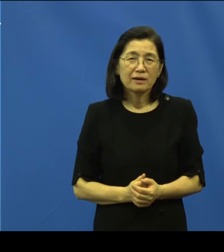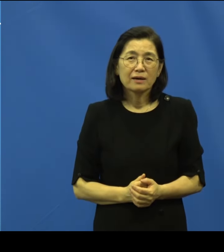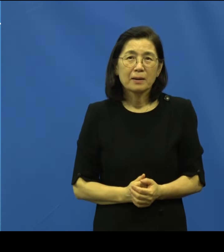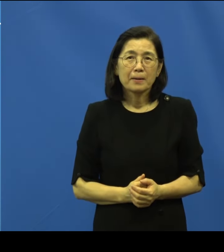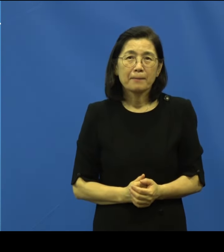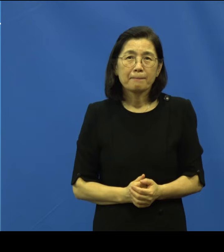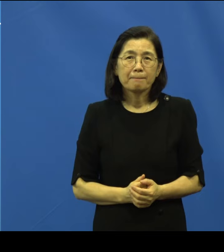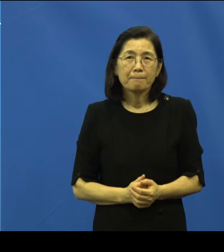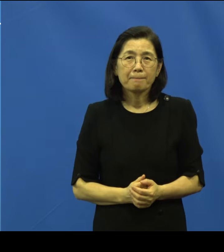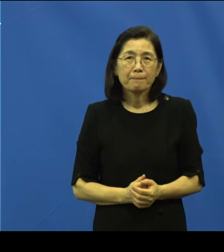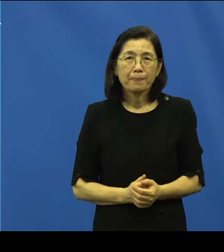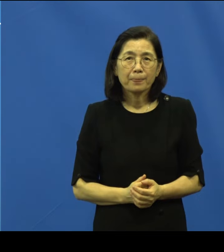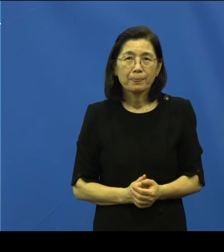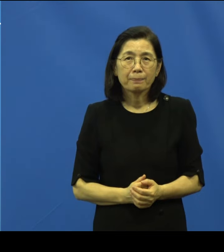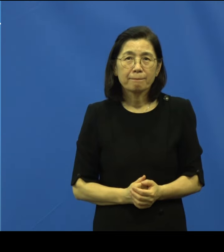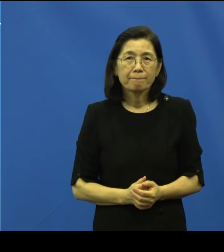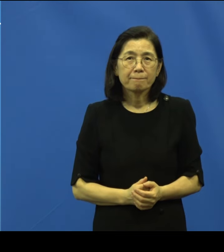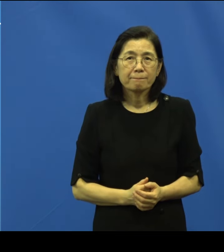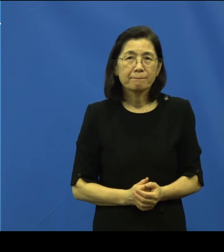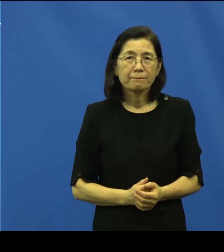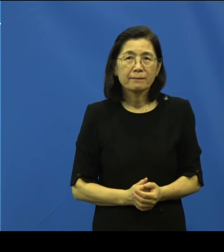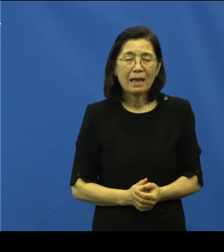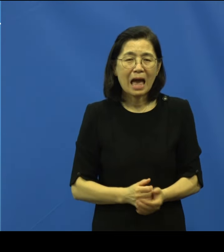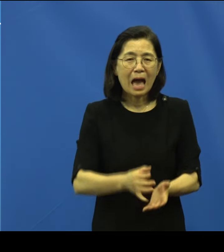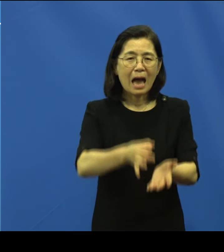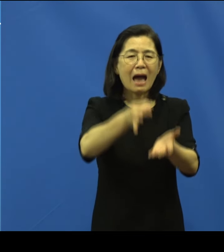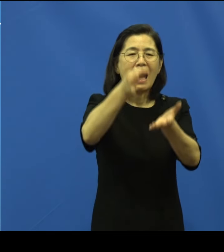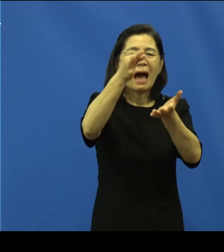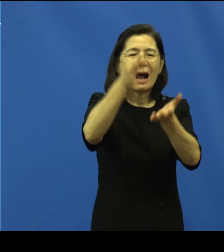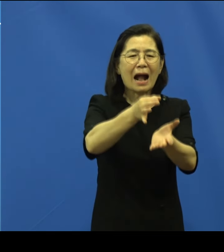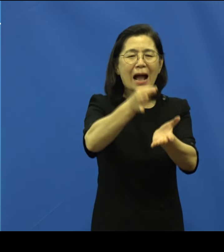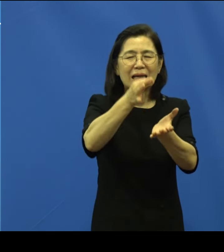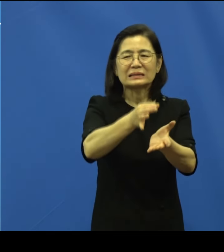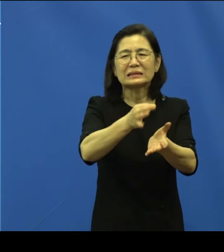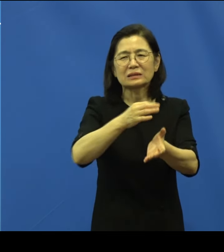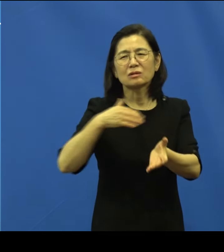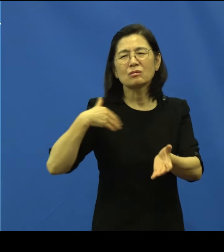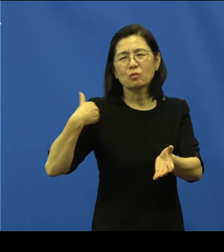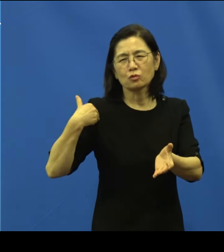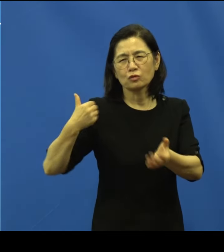그러니까 가치를 모르는 거예요. 가치를 모르니까, 아니